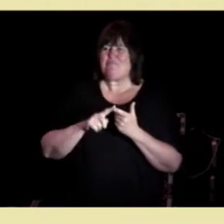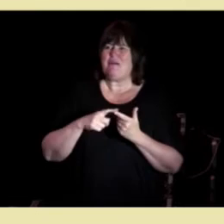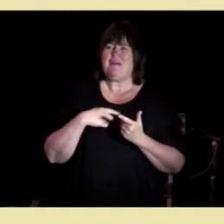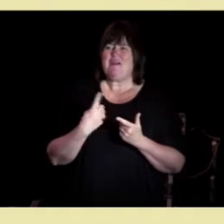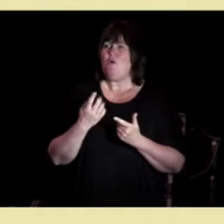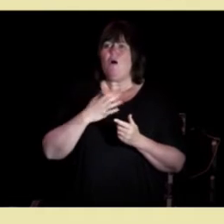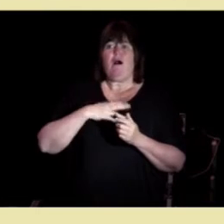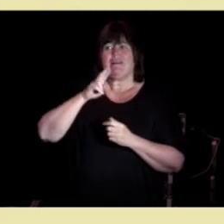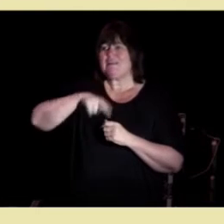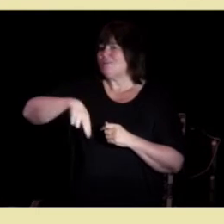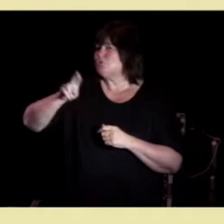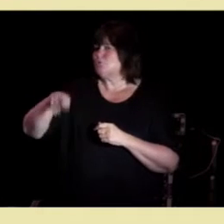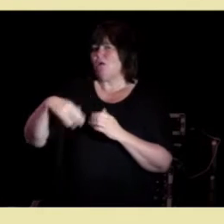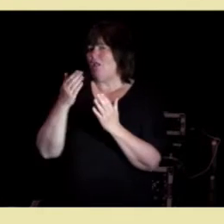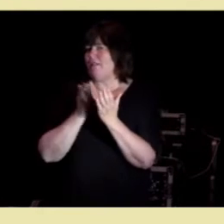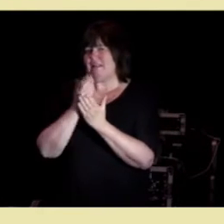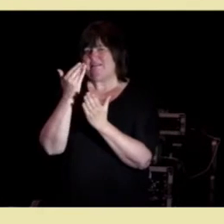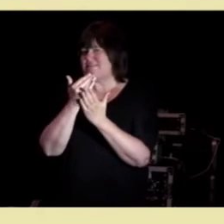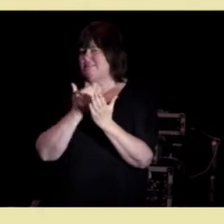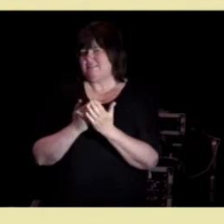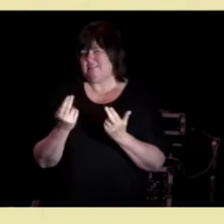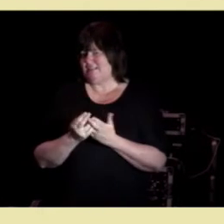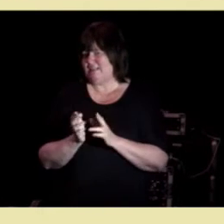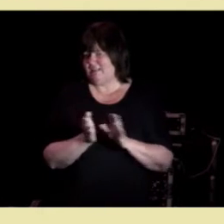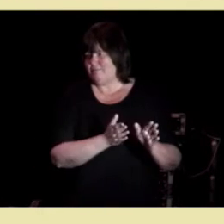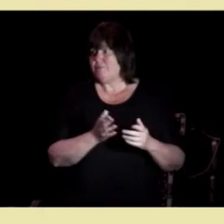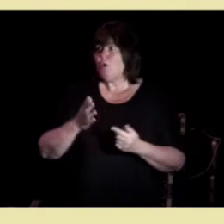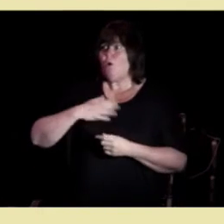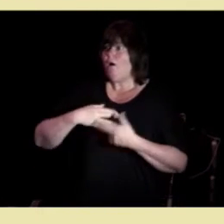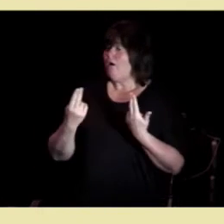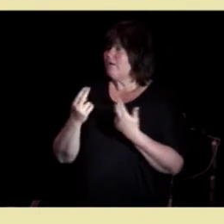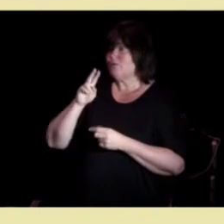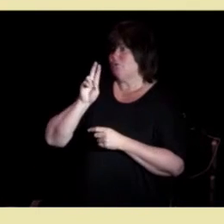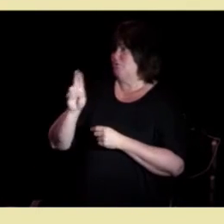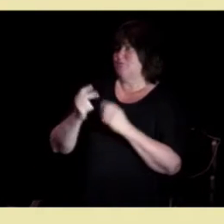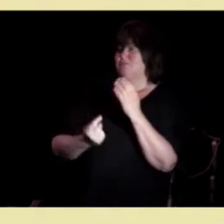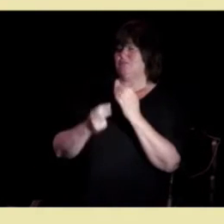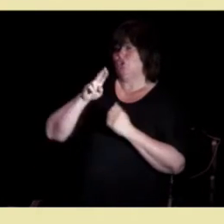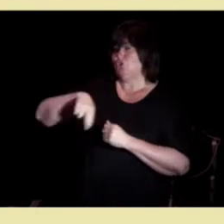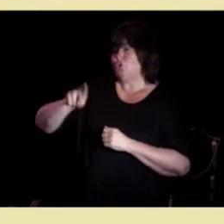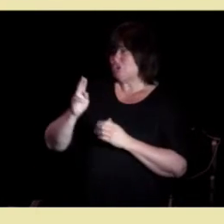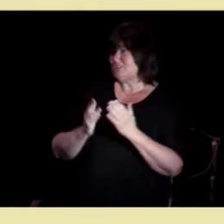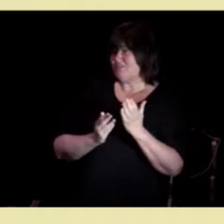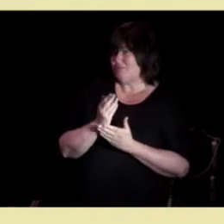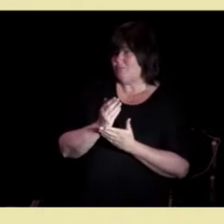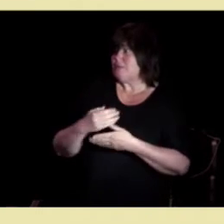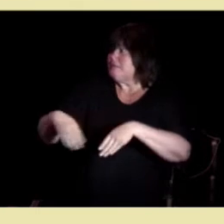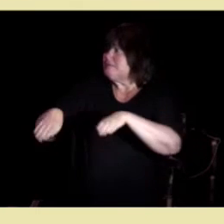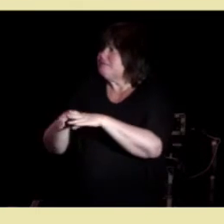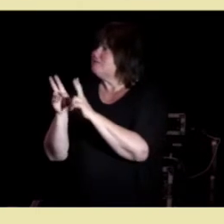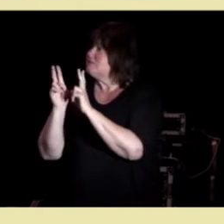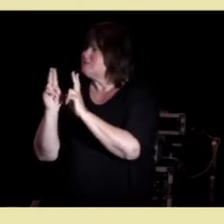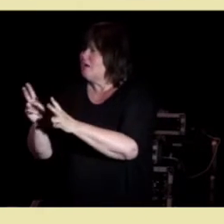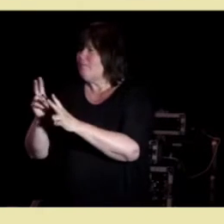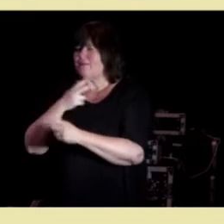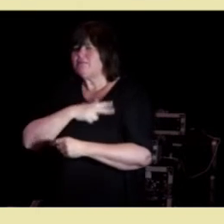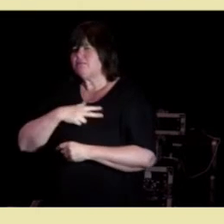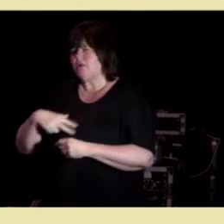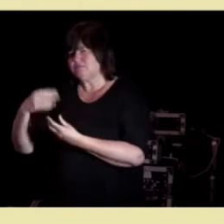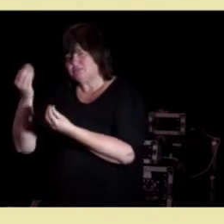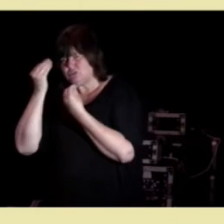Heller ikke dette noe norsk fenomen. Tilsvarende påvist i en dansk studie. Store